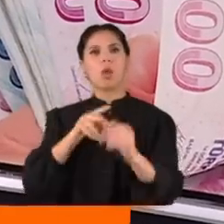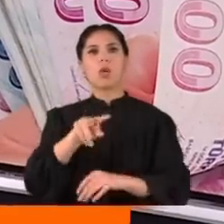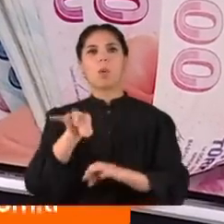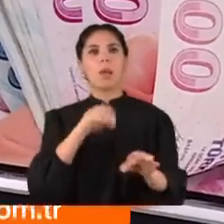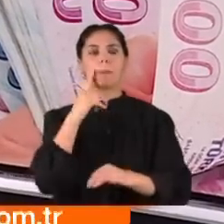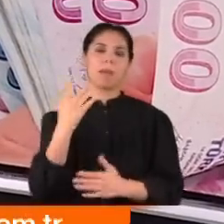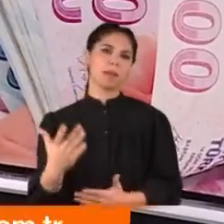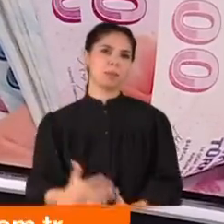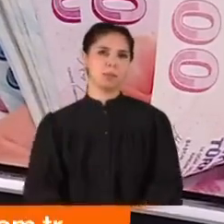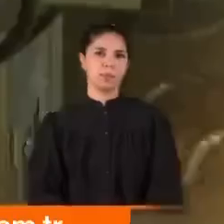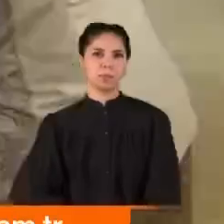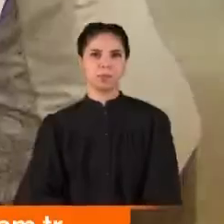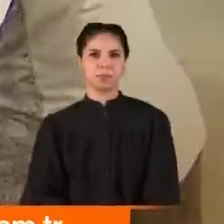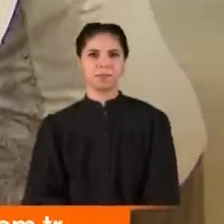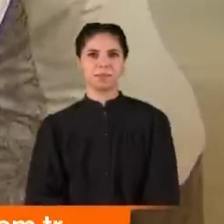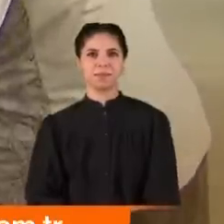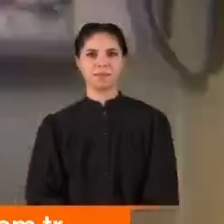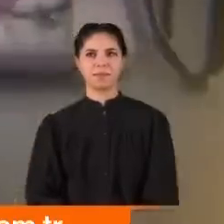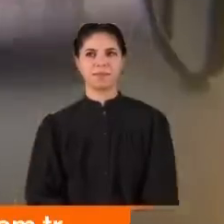haritası.